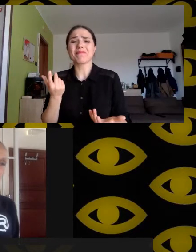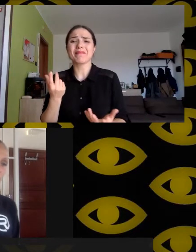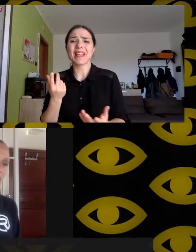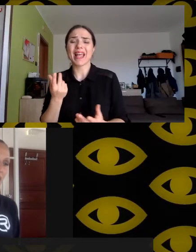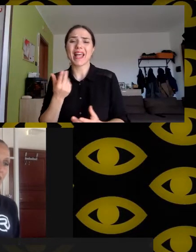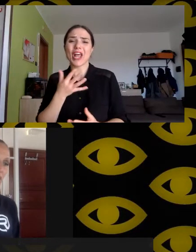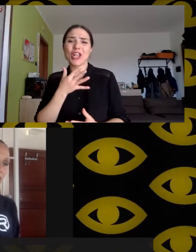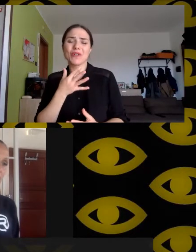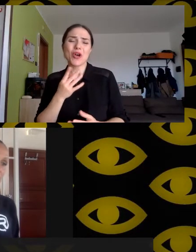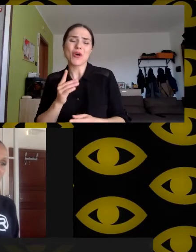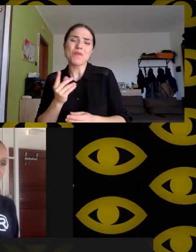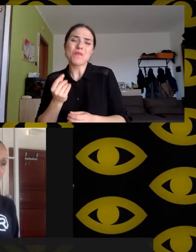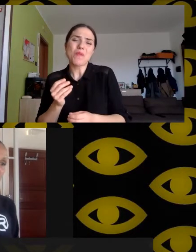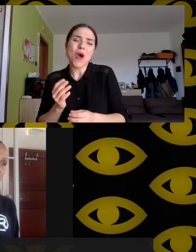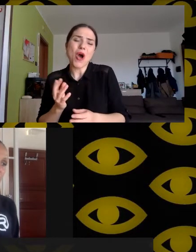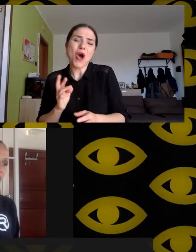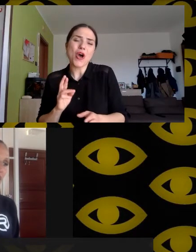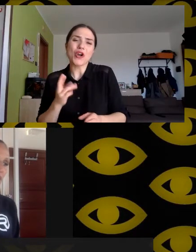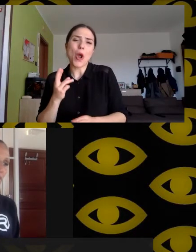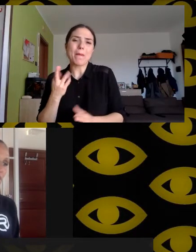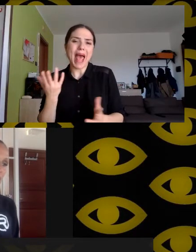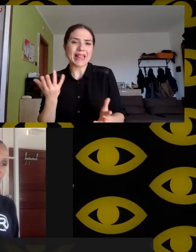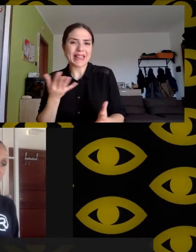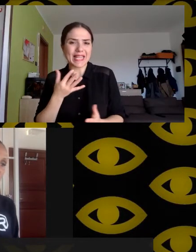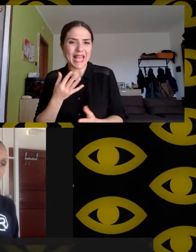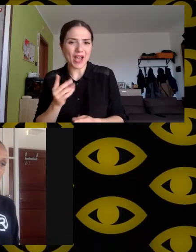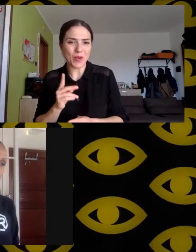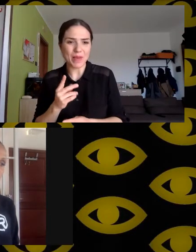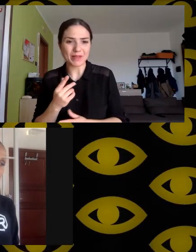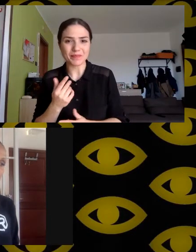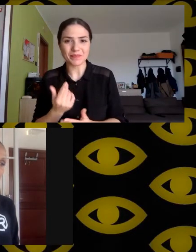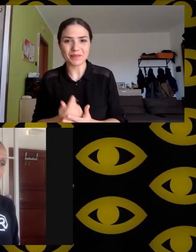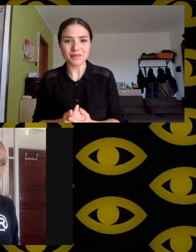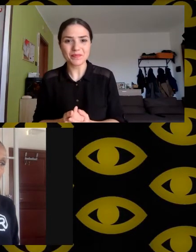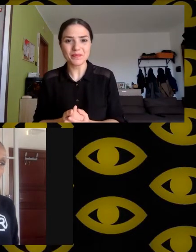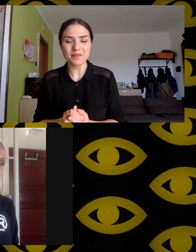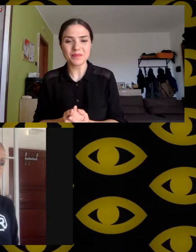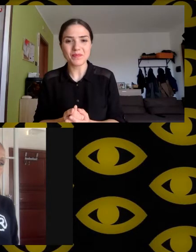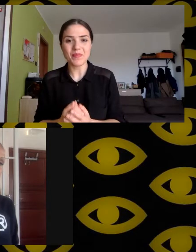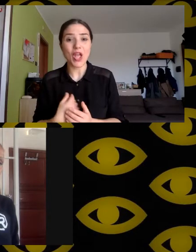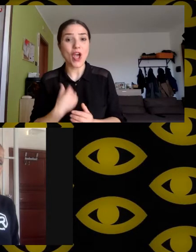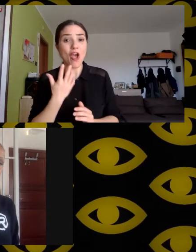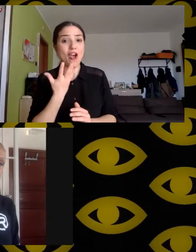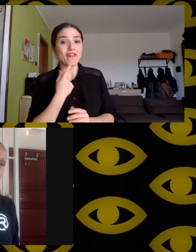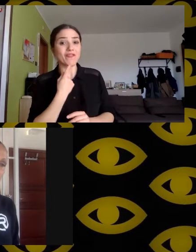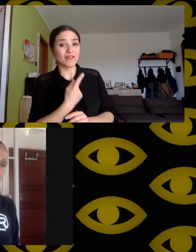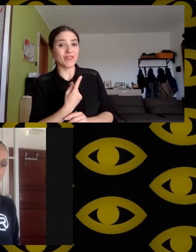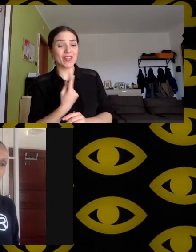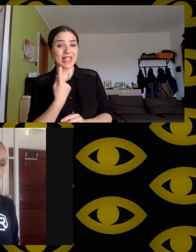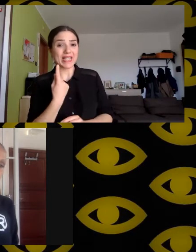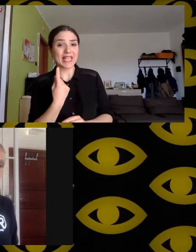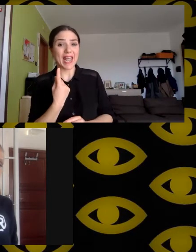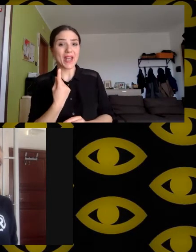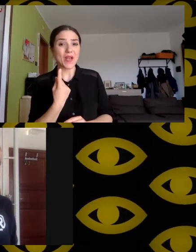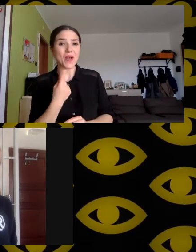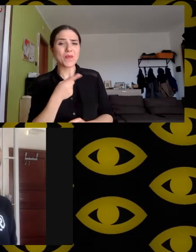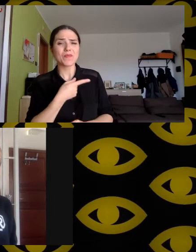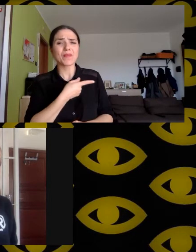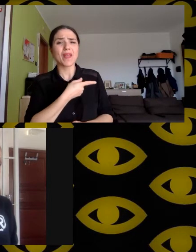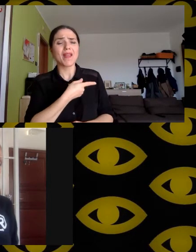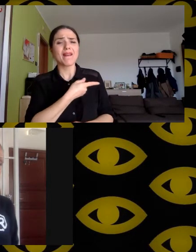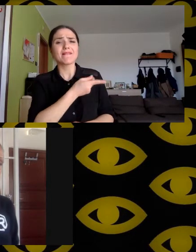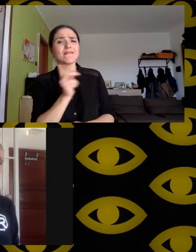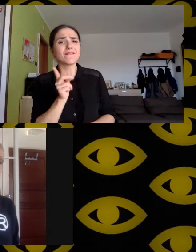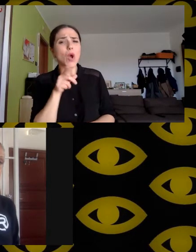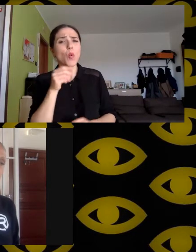cosa ve la volevo chiedere, ai nostri amici che ci stanno, che si sono presi l'aperitivo con noi, ma voi quando sognate